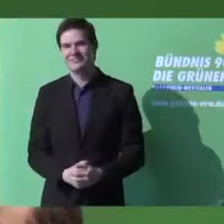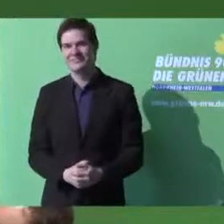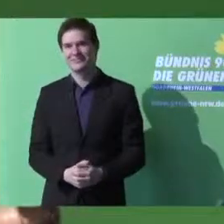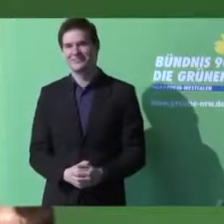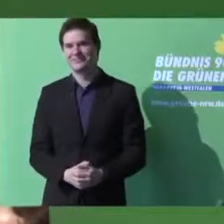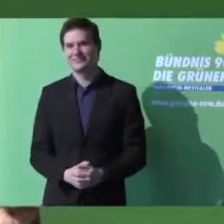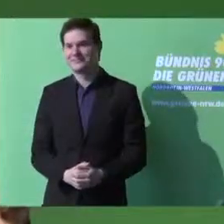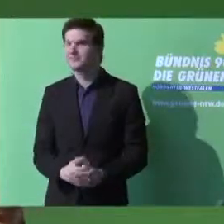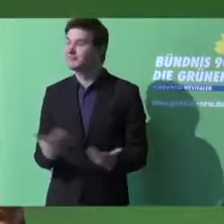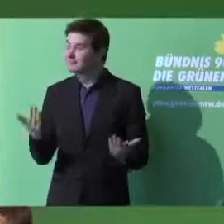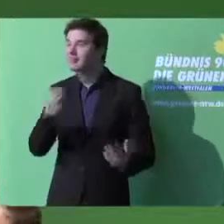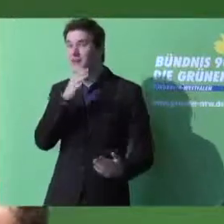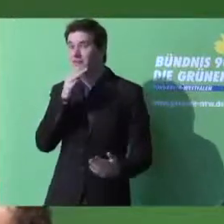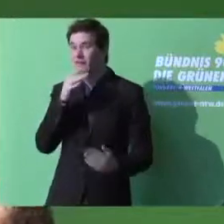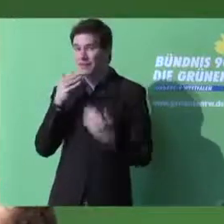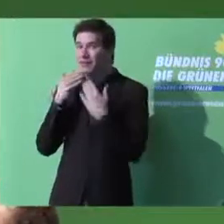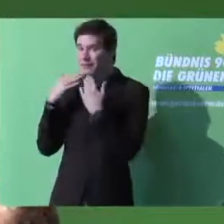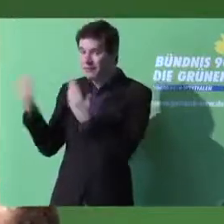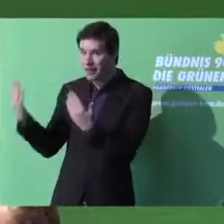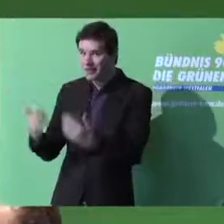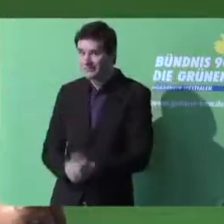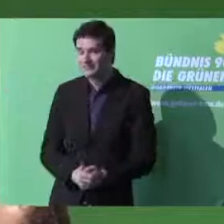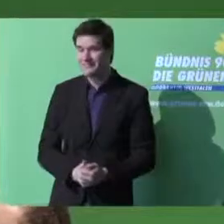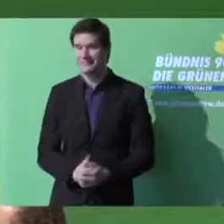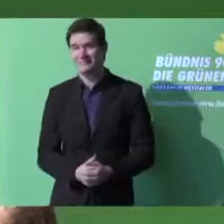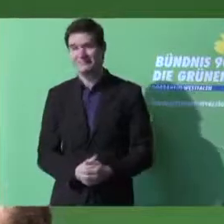Vielen, vielen Dank.